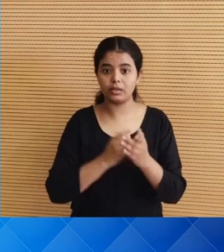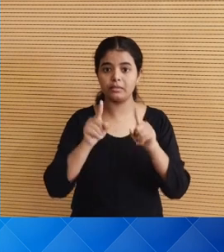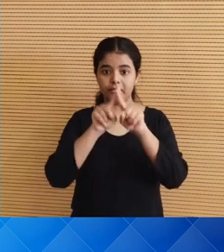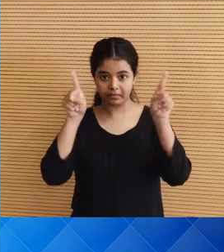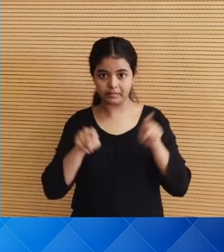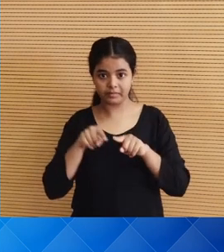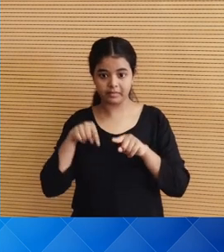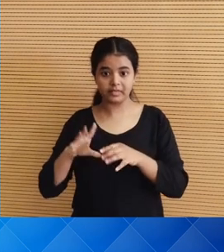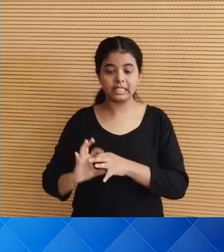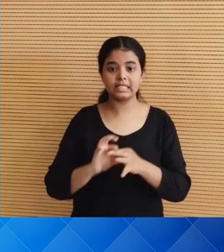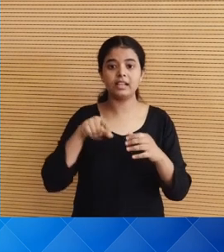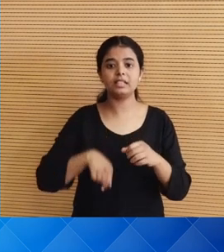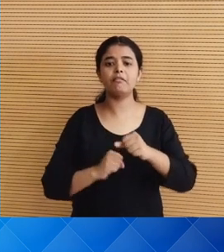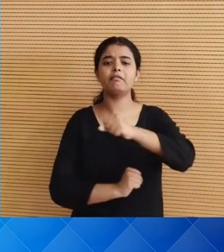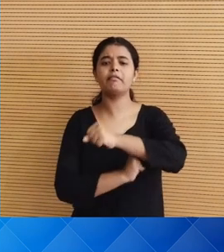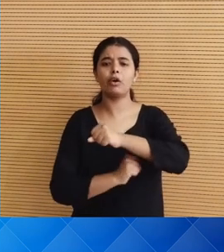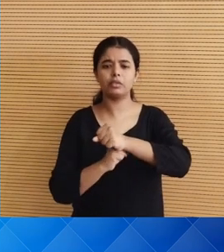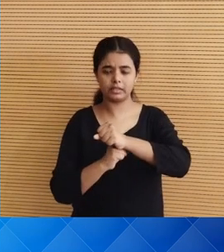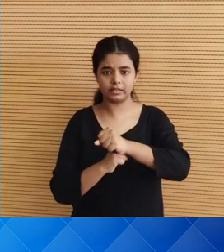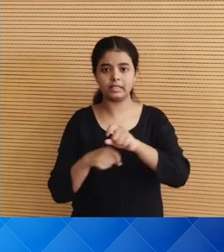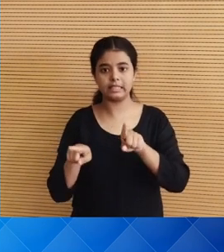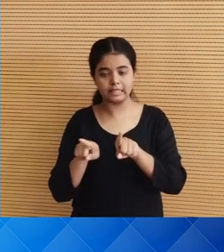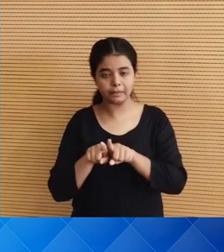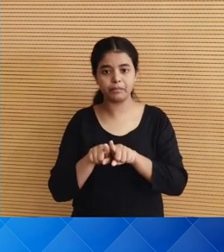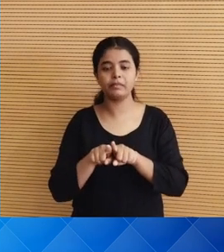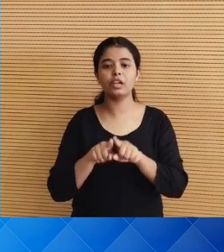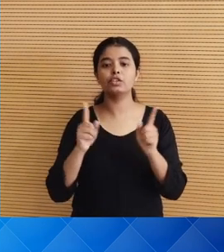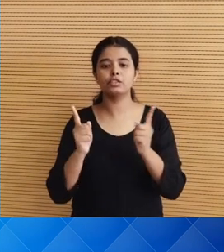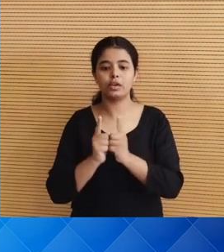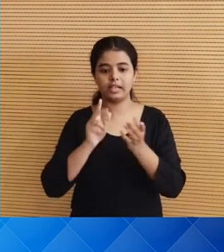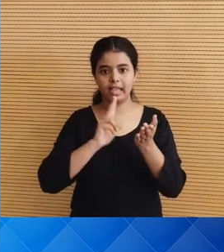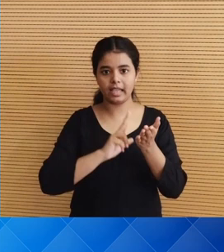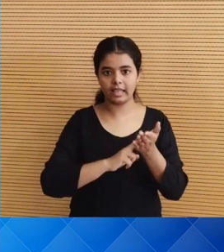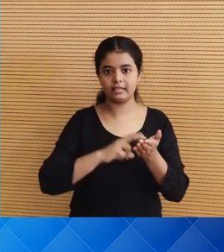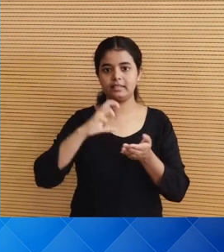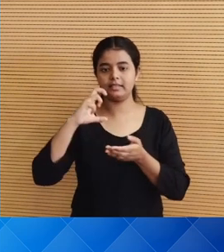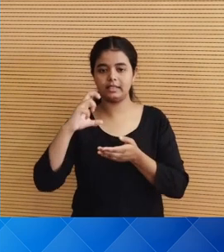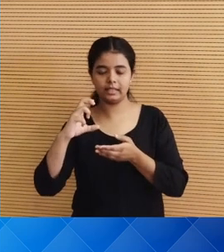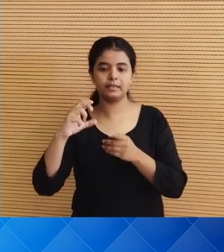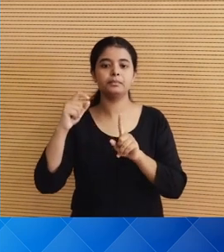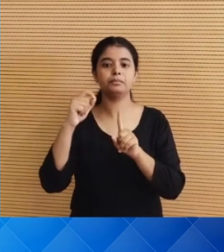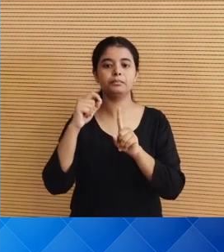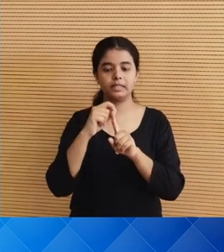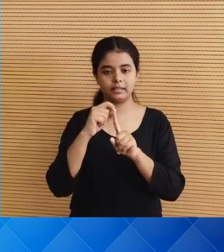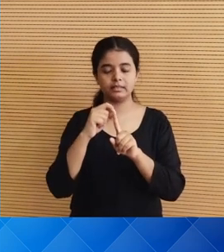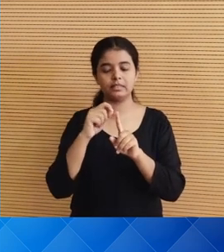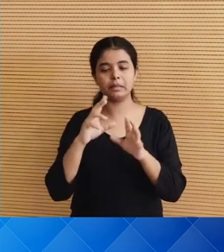बुनियादी अवस्था के लिए, जिसे हम नेशनल करिकुलम फ्रेमवर्क फॉर फाउंडेशनल स्टेज के नाम से भी पुकारते